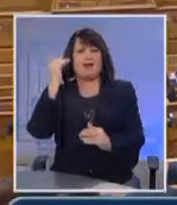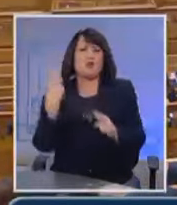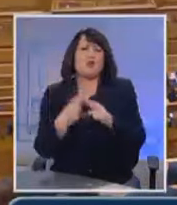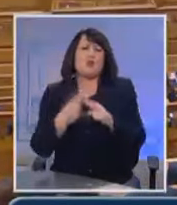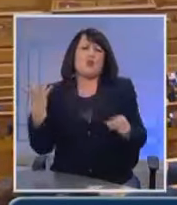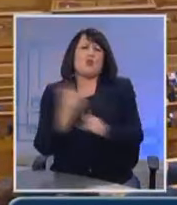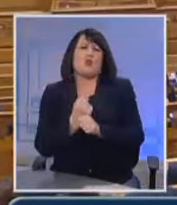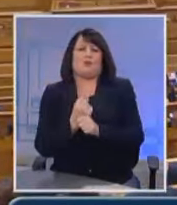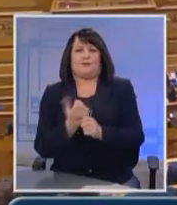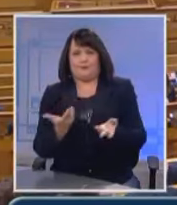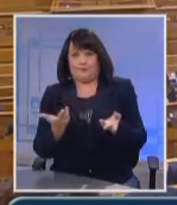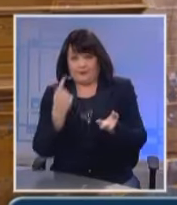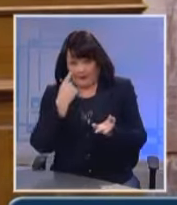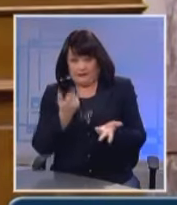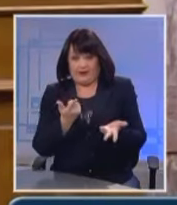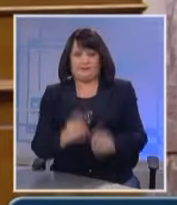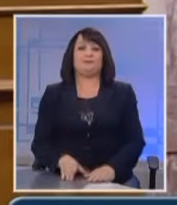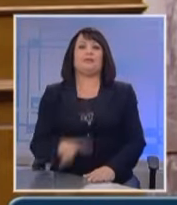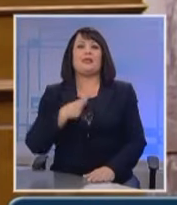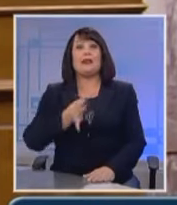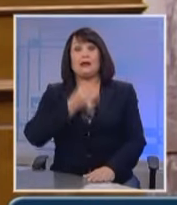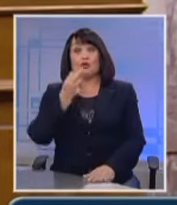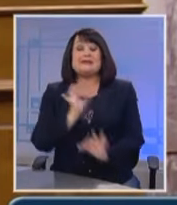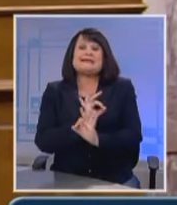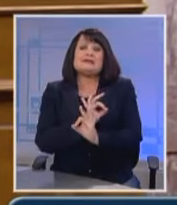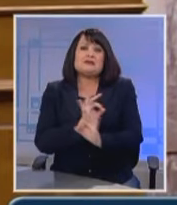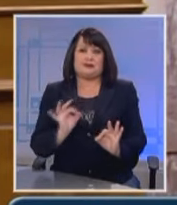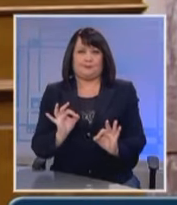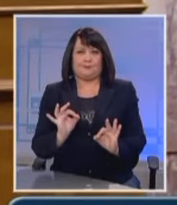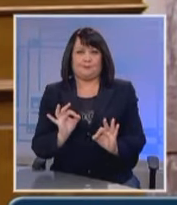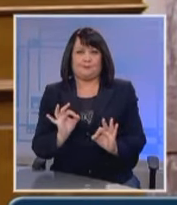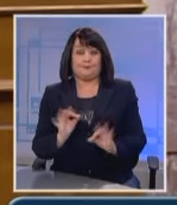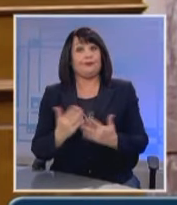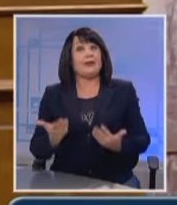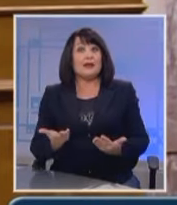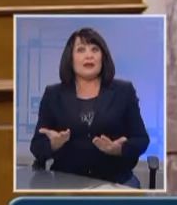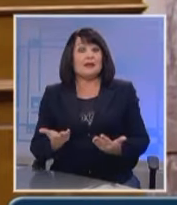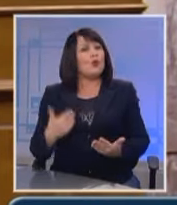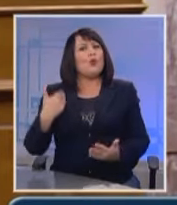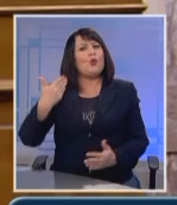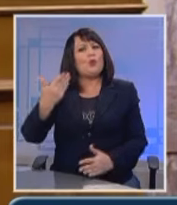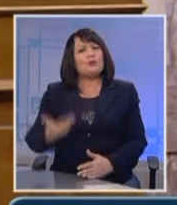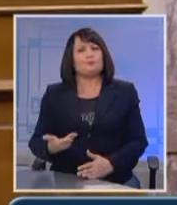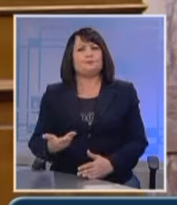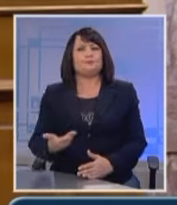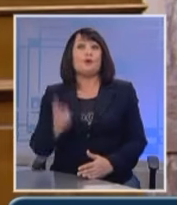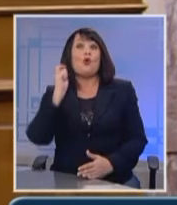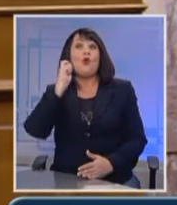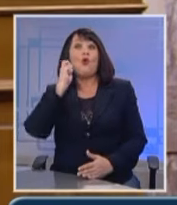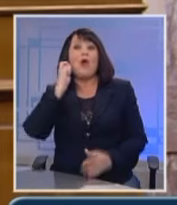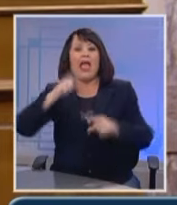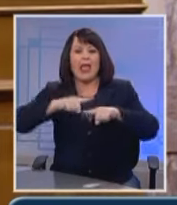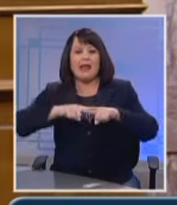σας. Και θέλω να σας διαβεβαιώσω ότι κάθε φορά που ακούγονταν το όνομα καθενός